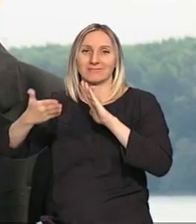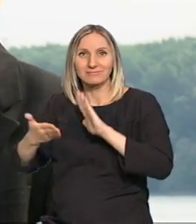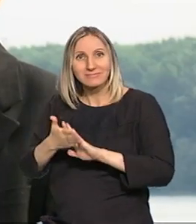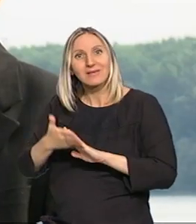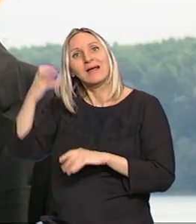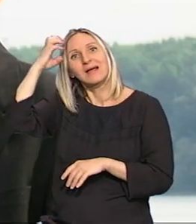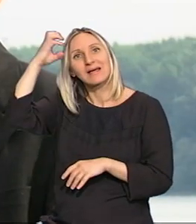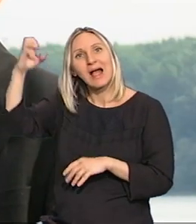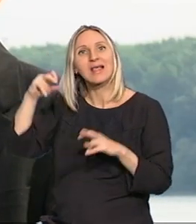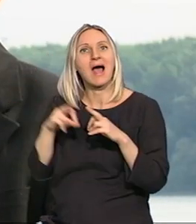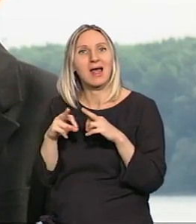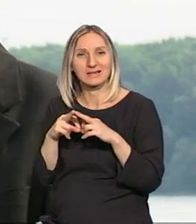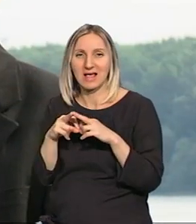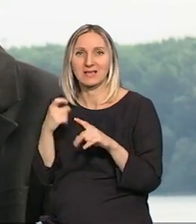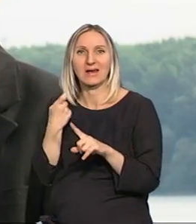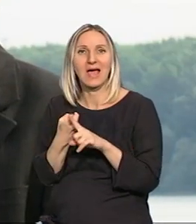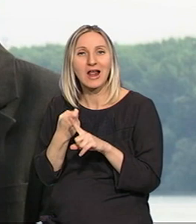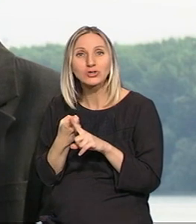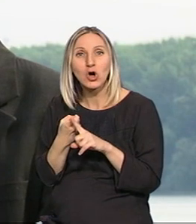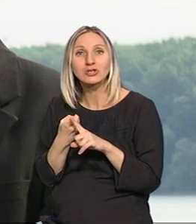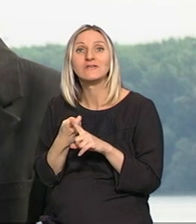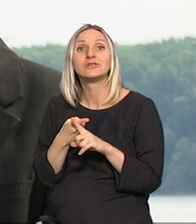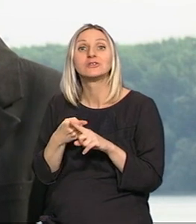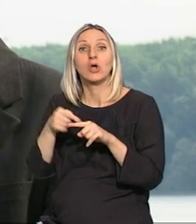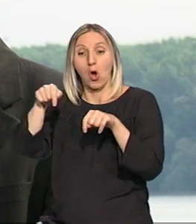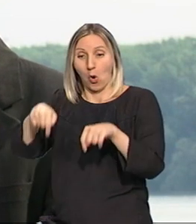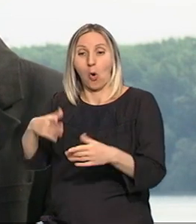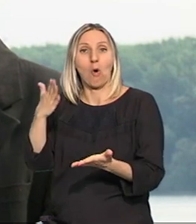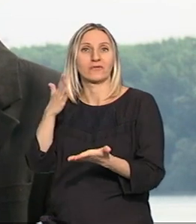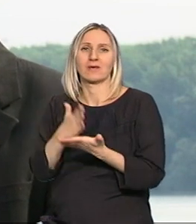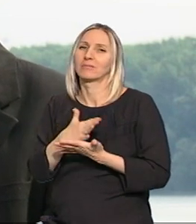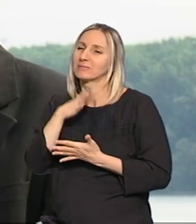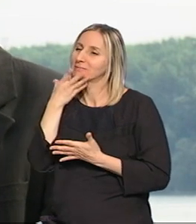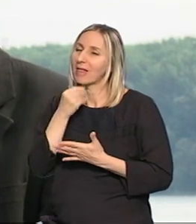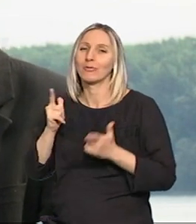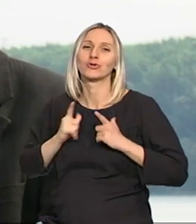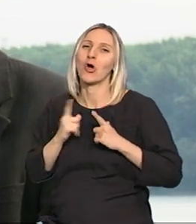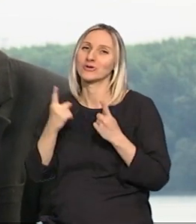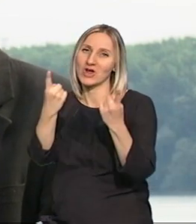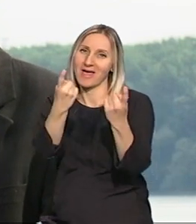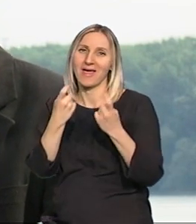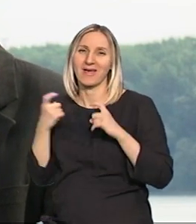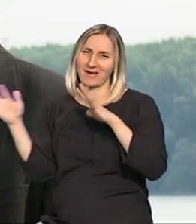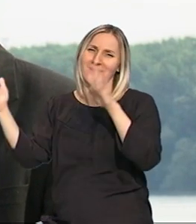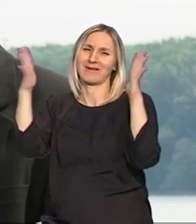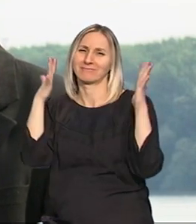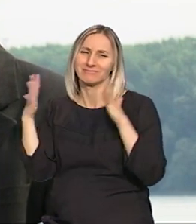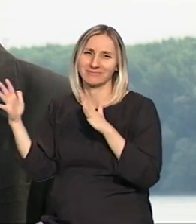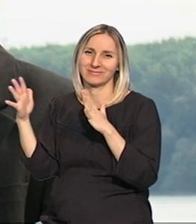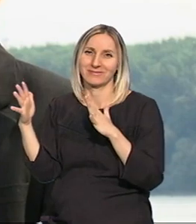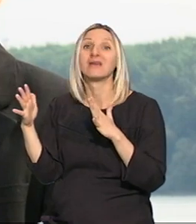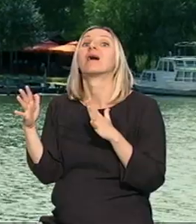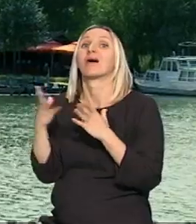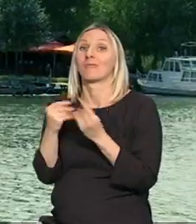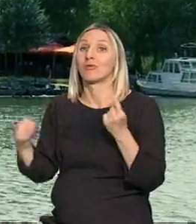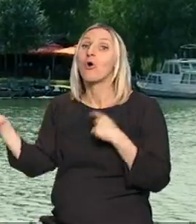kraljem Aleksandrom Karađorđevićem. Ovde je bila veličanstveno dočekana, o čemu svedoči veliki broj meštana, a